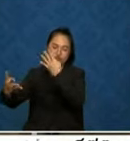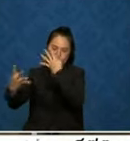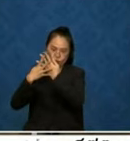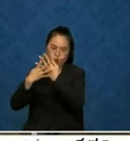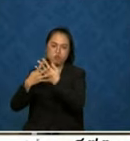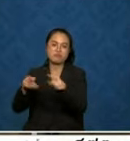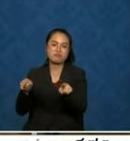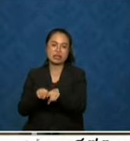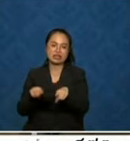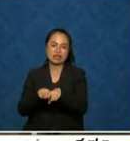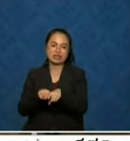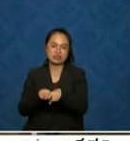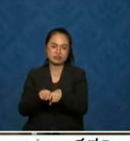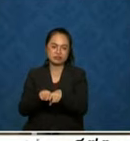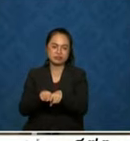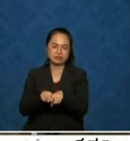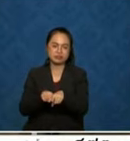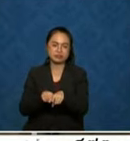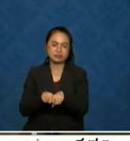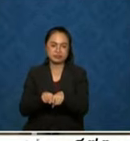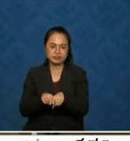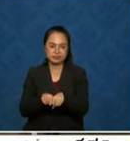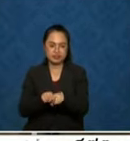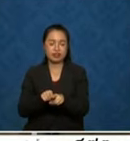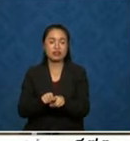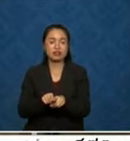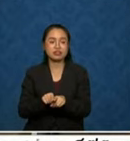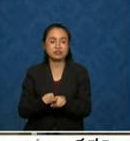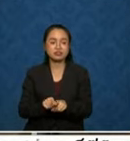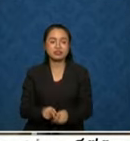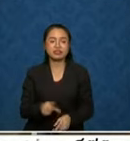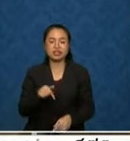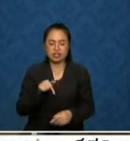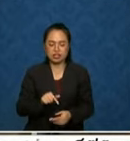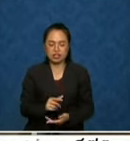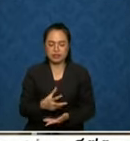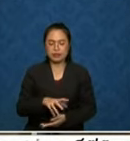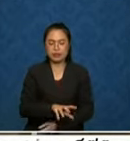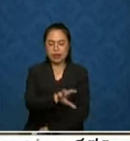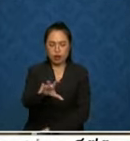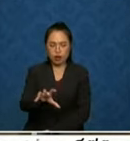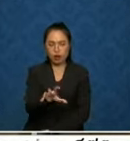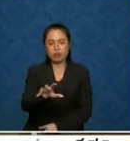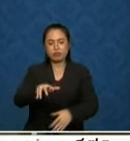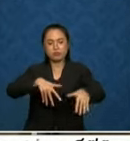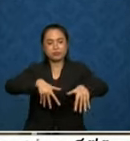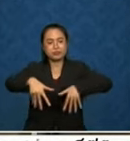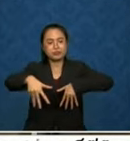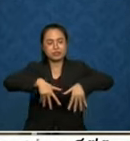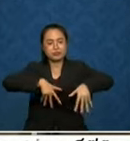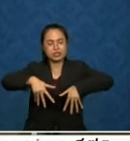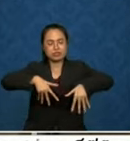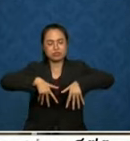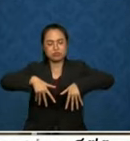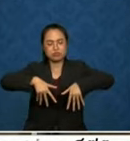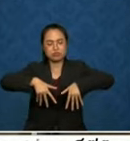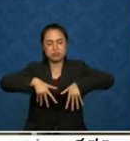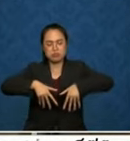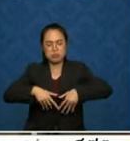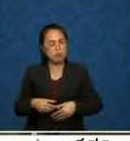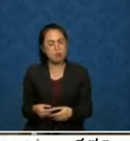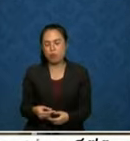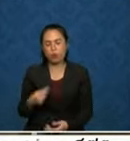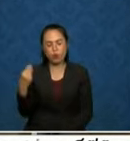ท่านประธานครับนี่คือการหลอกลวงประชาชนมันมีทุกวี่ทุก